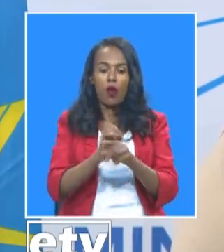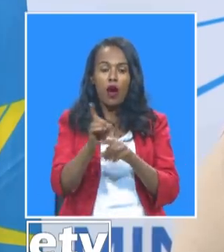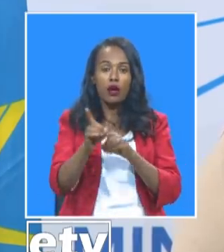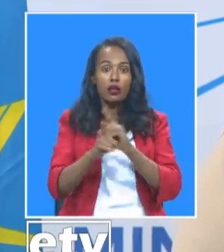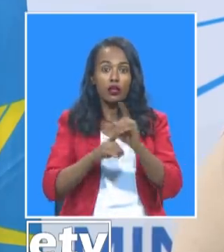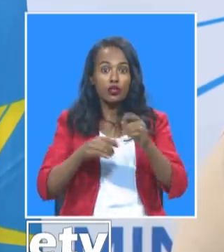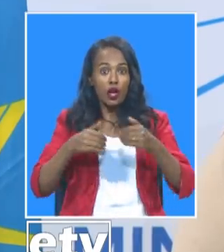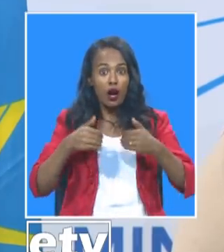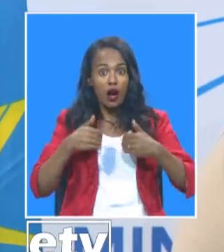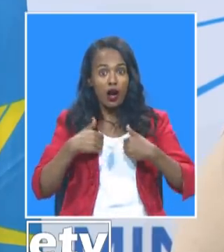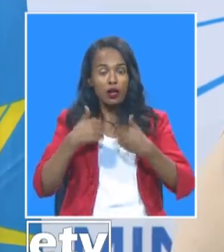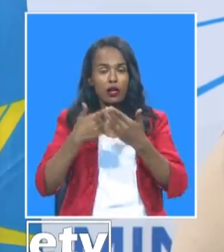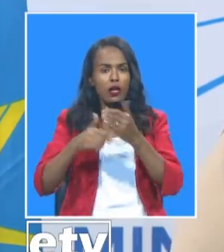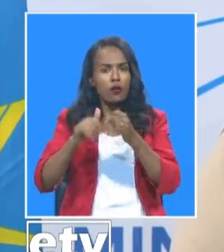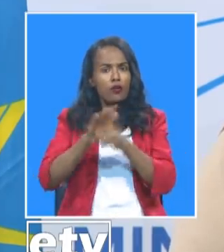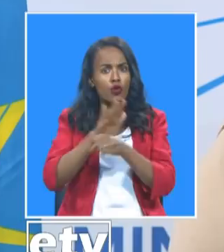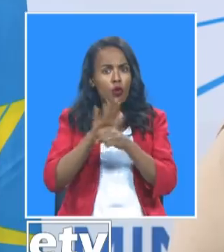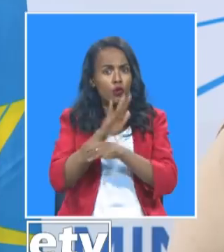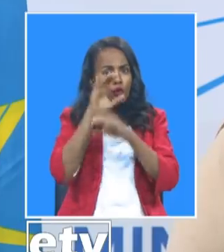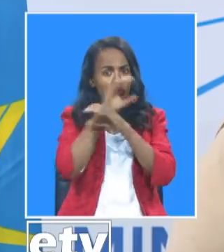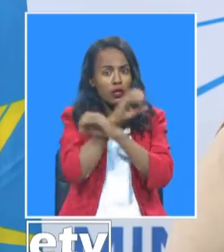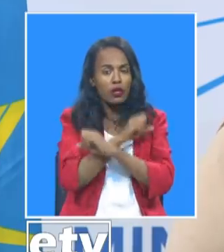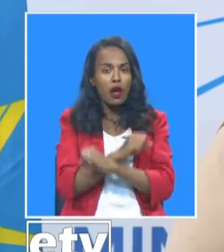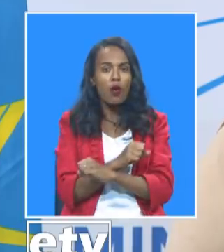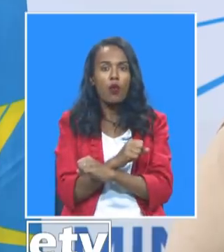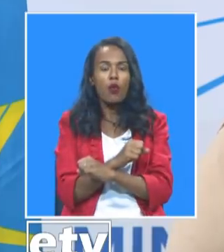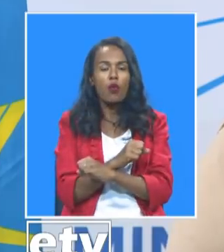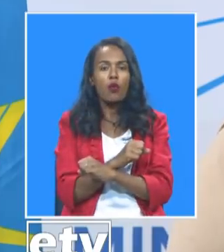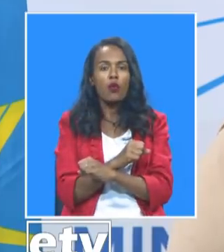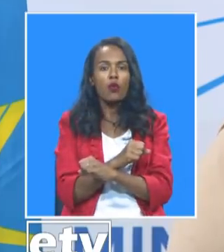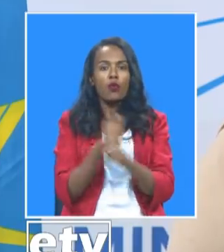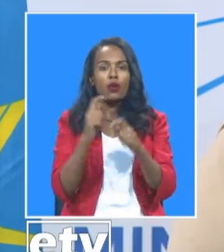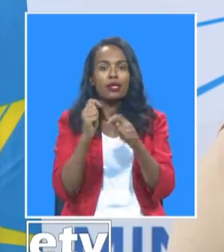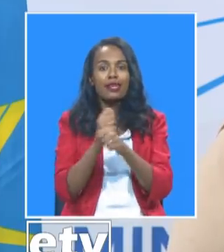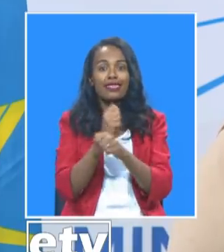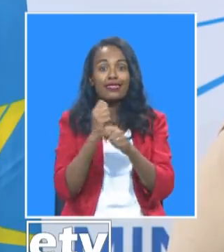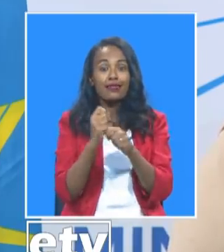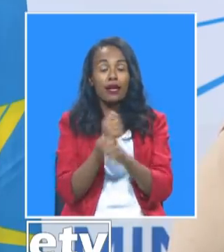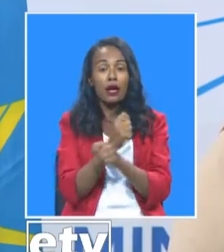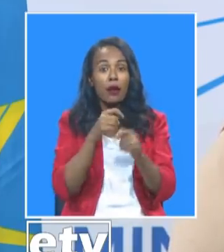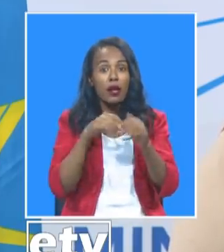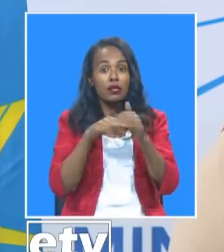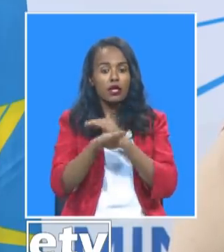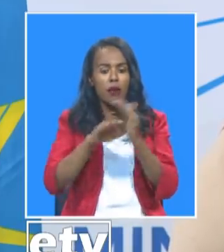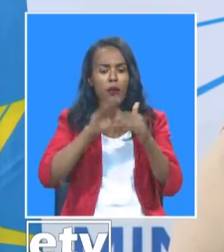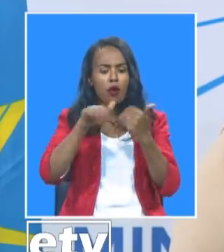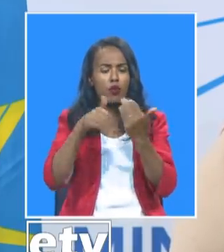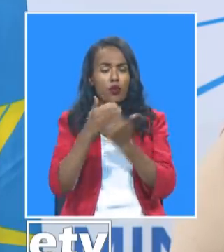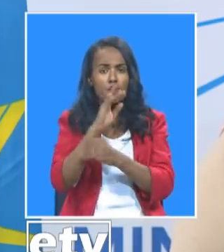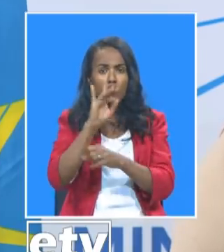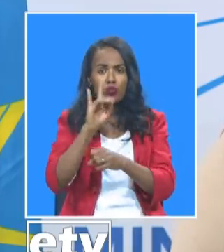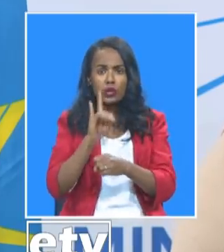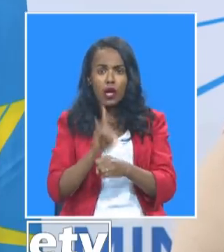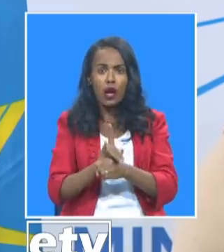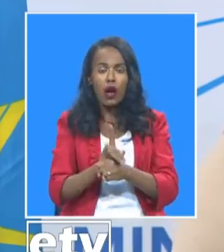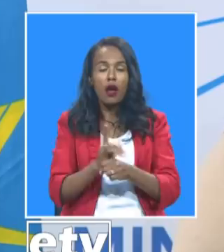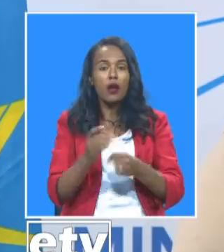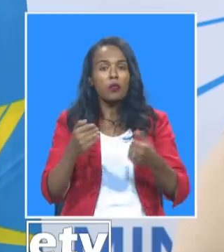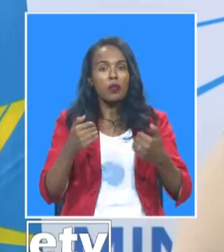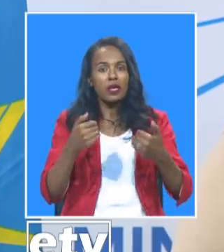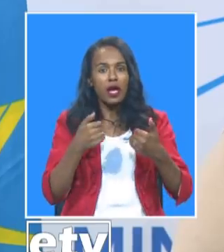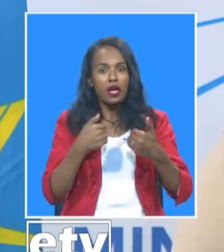አለ። ይሄ ሙሉ ለሙሉ ተጠናቆ ወደ ተግባር ሲሸጋገር ሁሉም ዜጋ